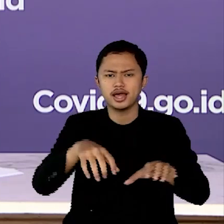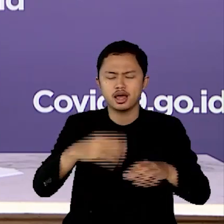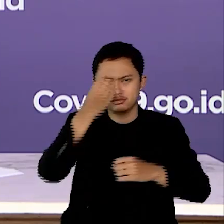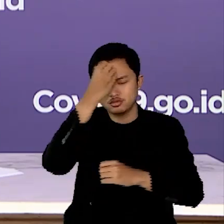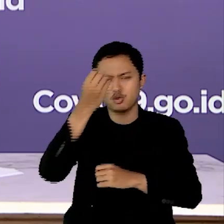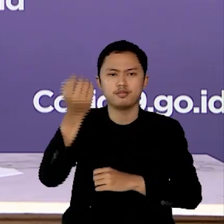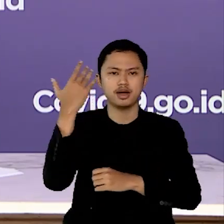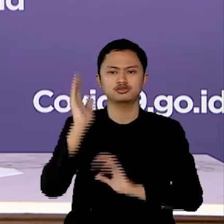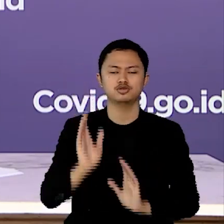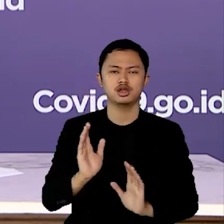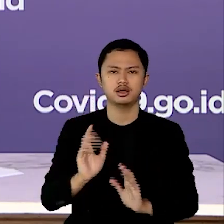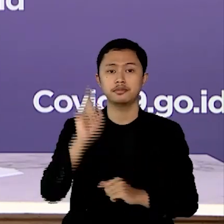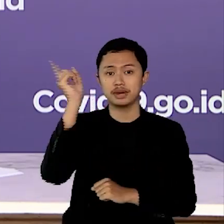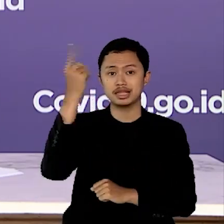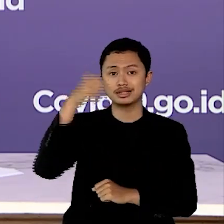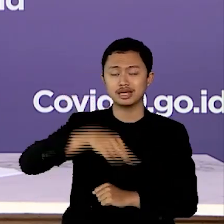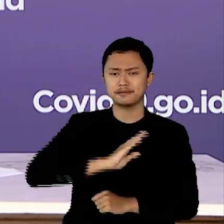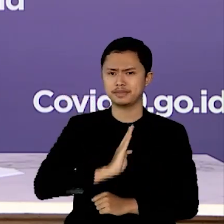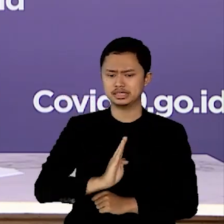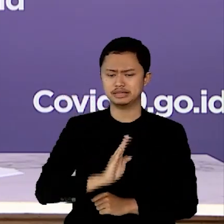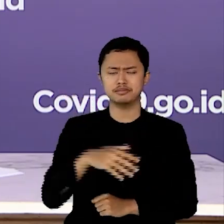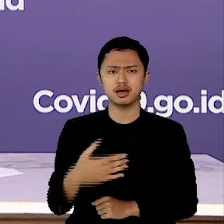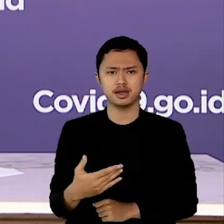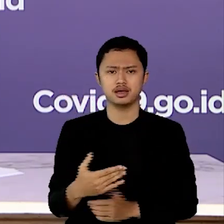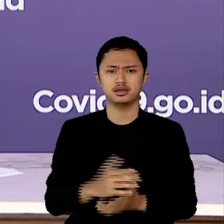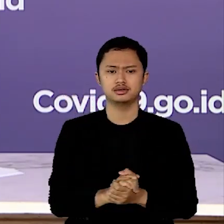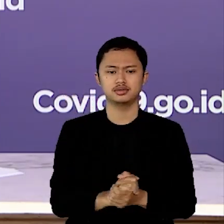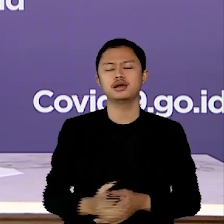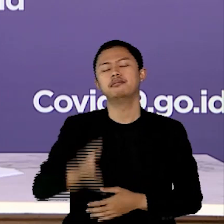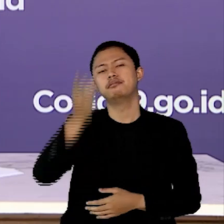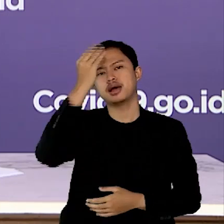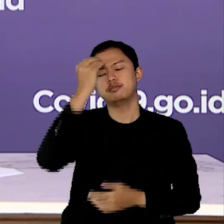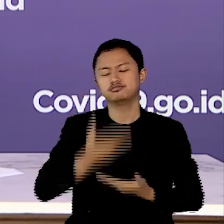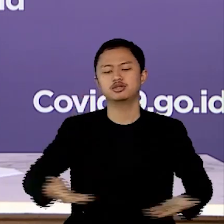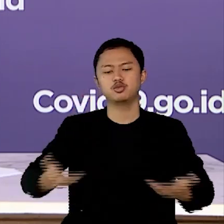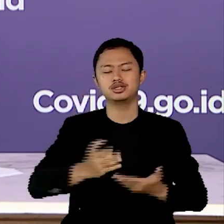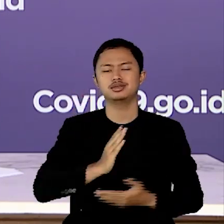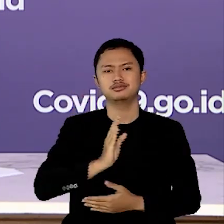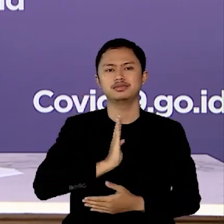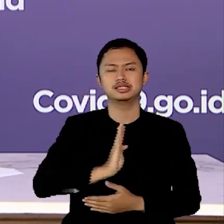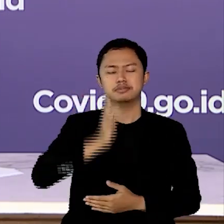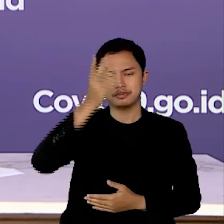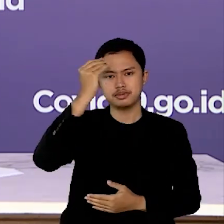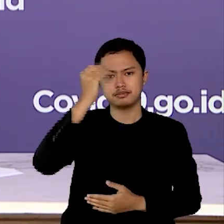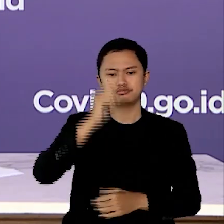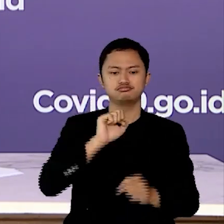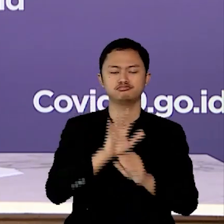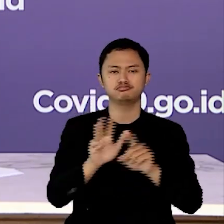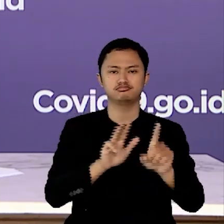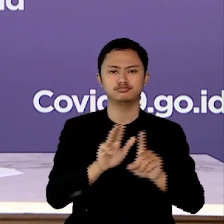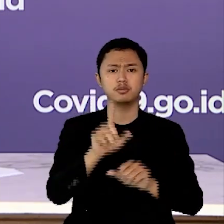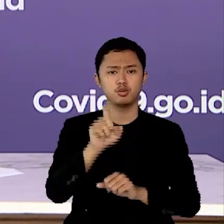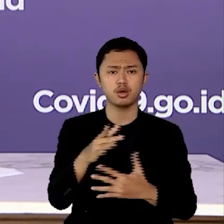mulai lengah Hai pemerintah pada prinsipnya memahami kondisi ini mengingat upaya penanganan coffee